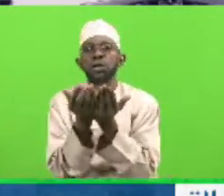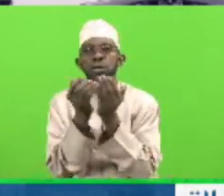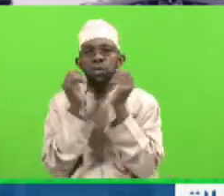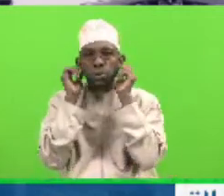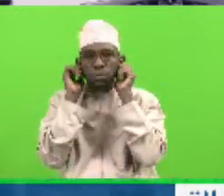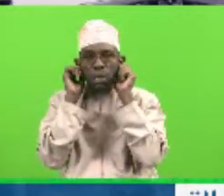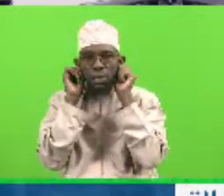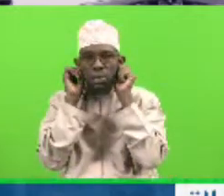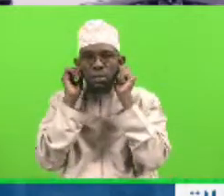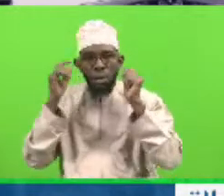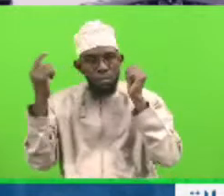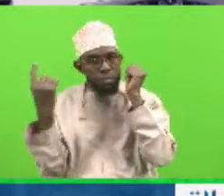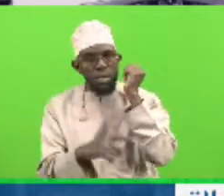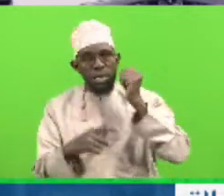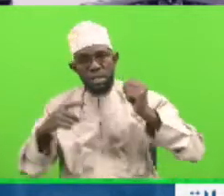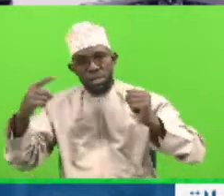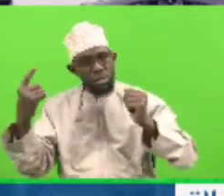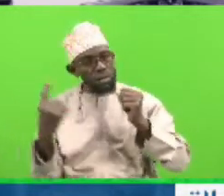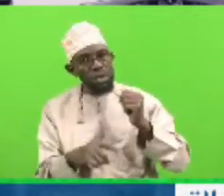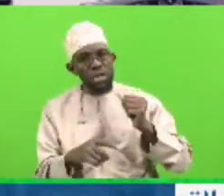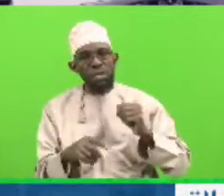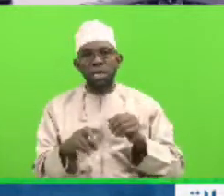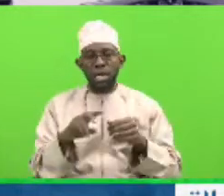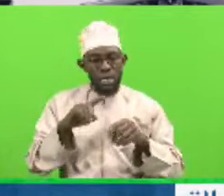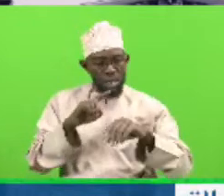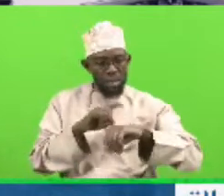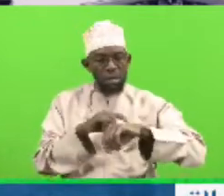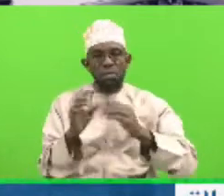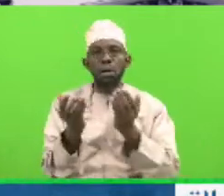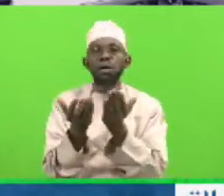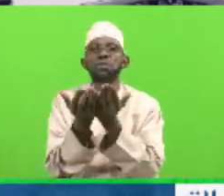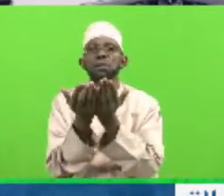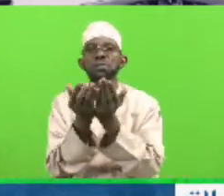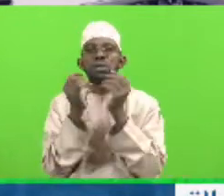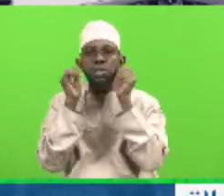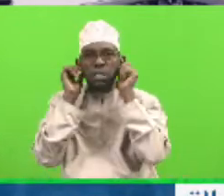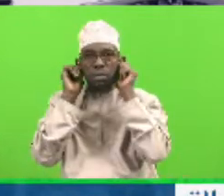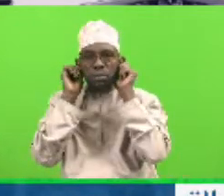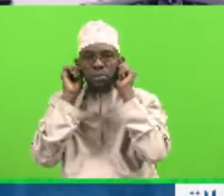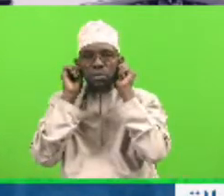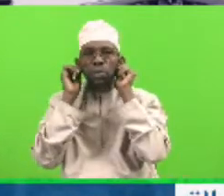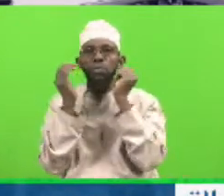Here he says, punish them. But he says, فَإِن تَابَ وَأَصْلَحَ